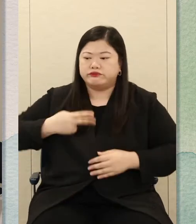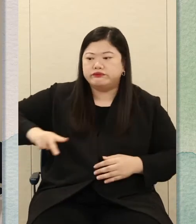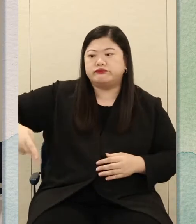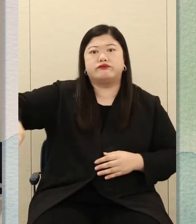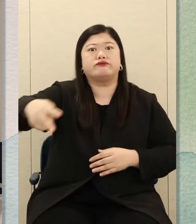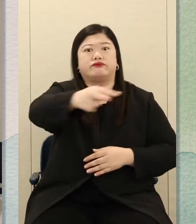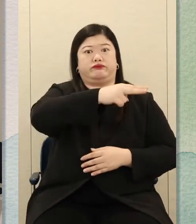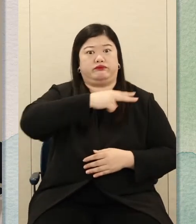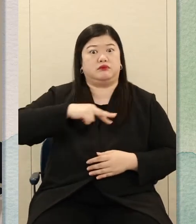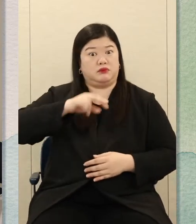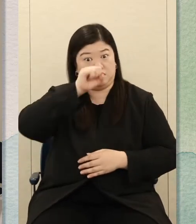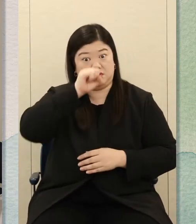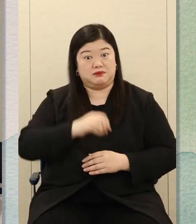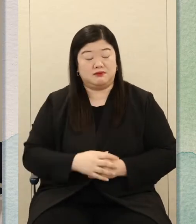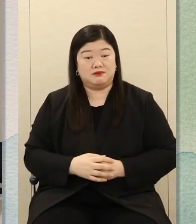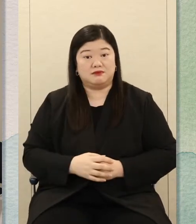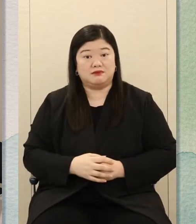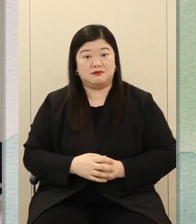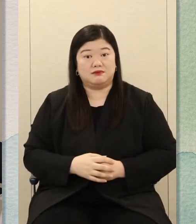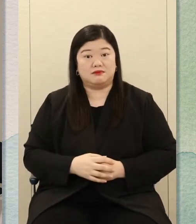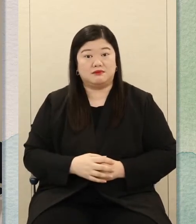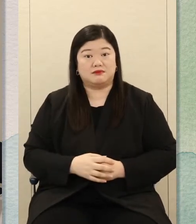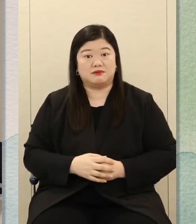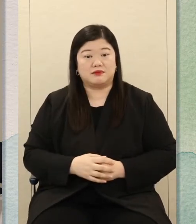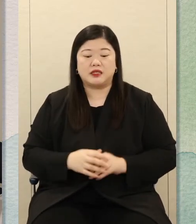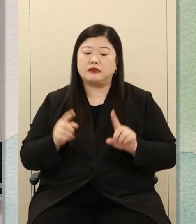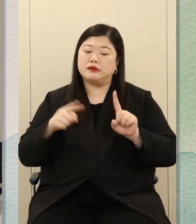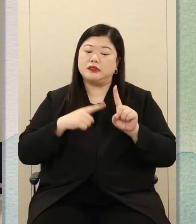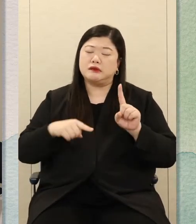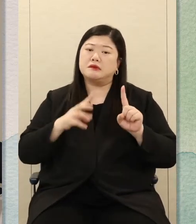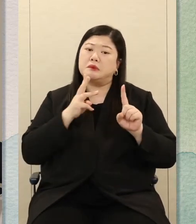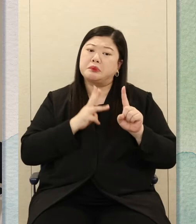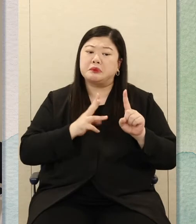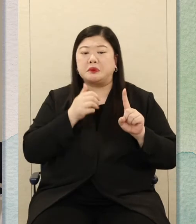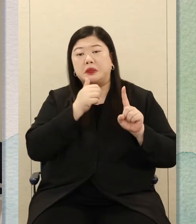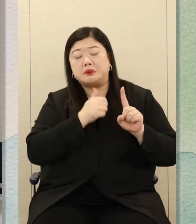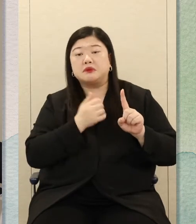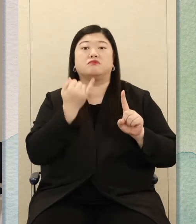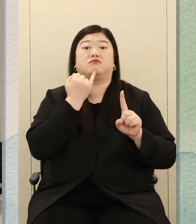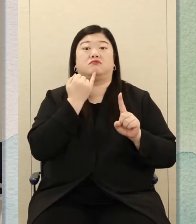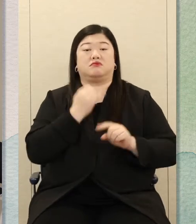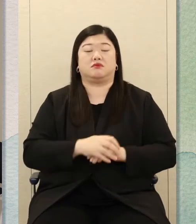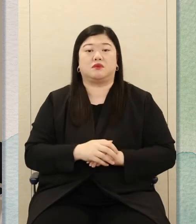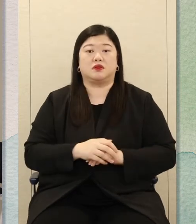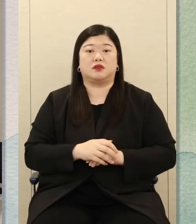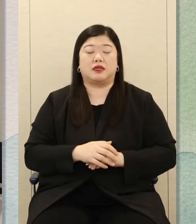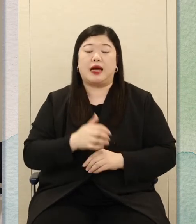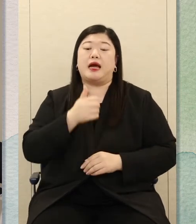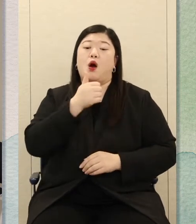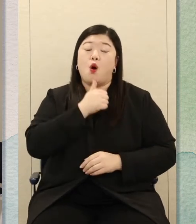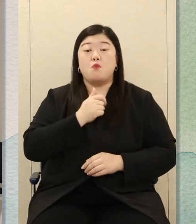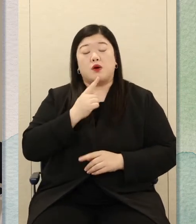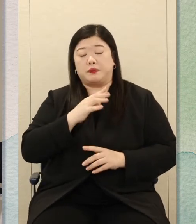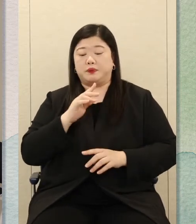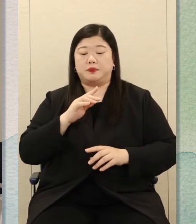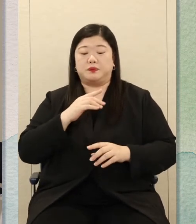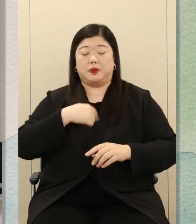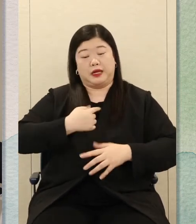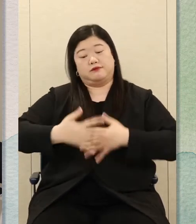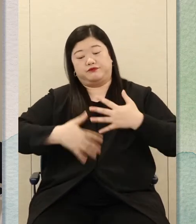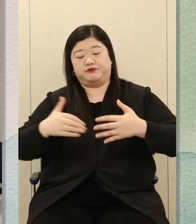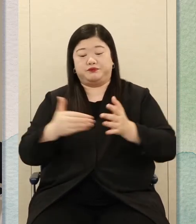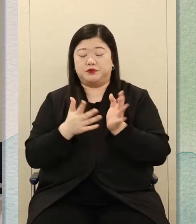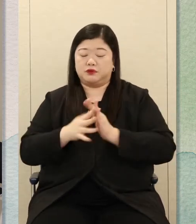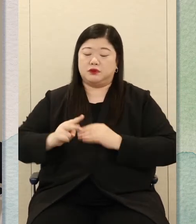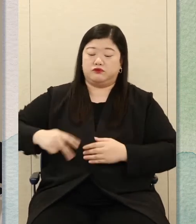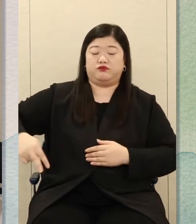없거든요. 이야기를 듣는 거로도 충분하다. 필요하면 그때그때 조금씩 코멘트하고 토론하는 것도 가능하지만